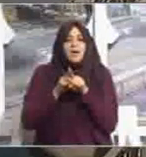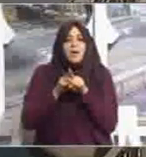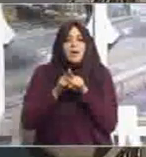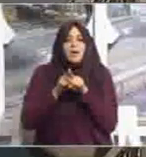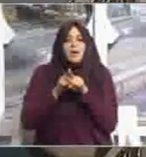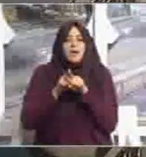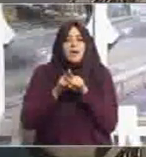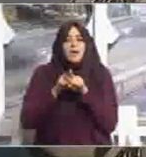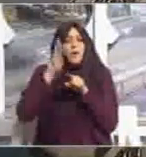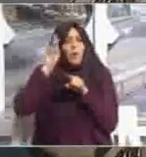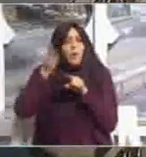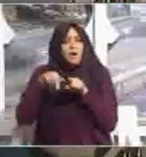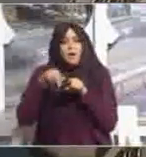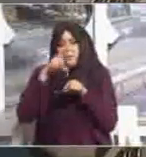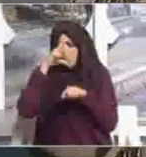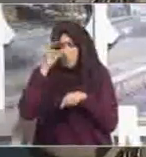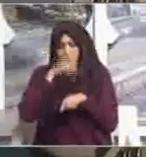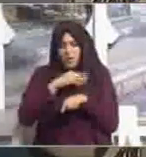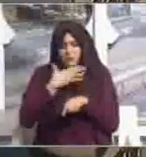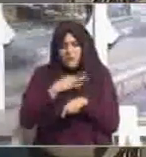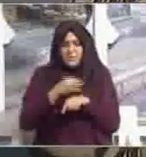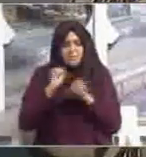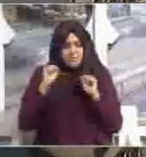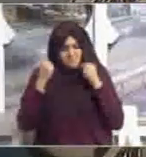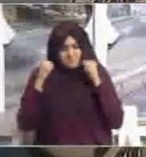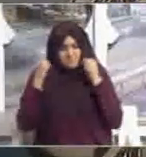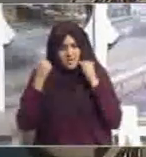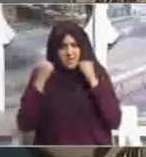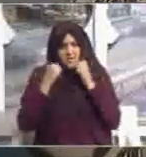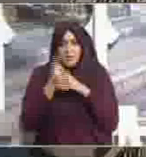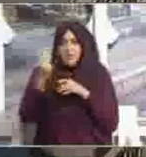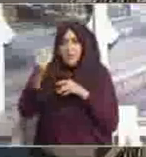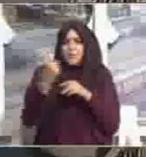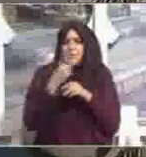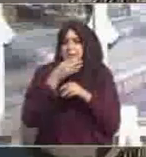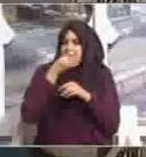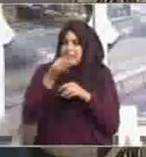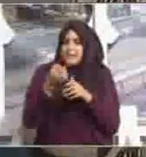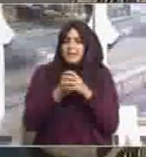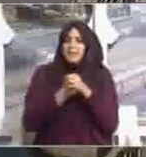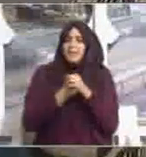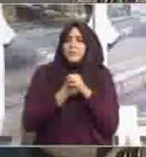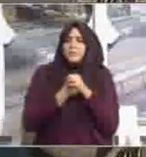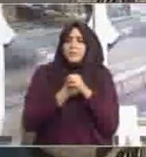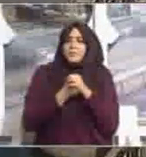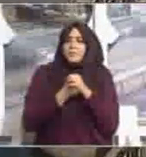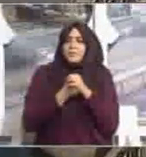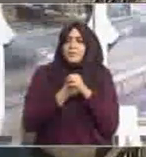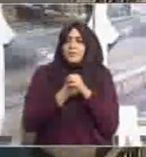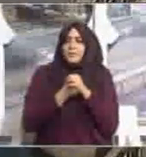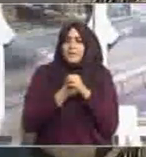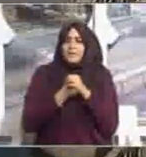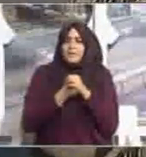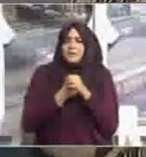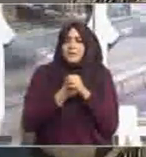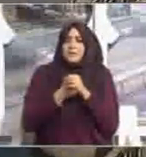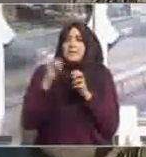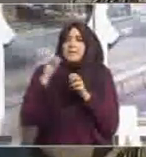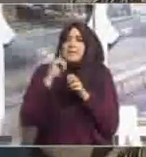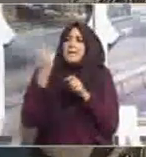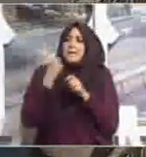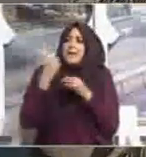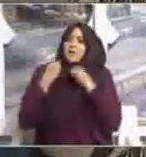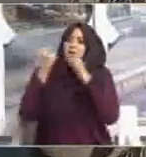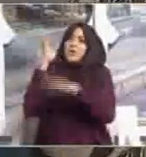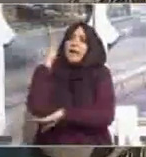كي مات ما حملهاش، فحتى جاء واحد العالم من العلماء اعطاها كما قلنا احنا شكون مثال، قال له واحد